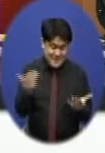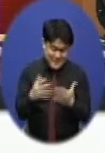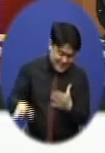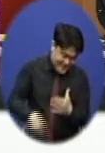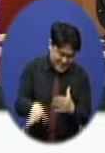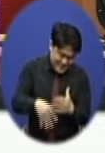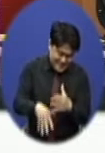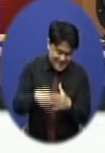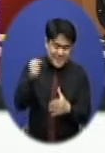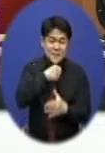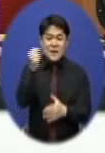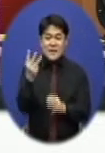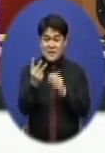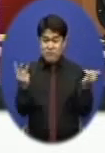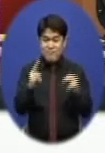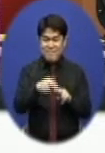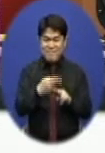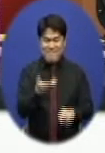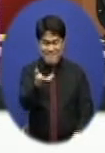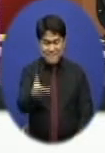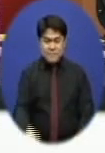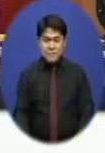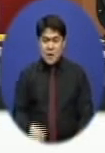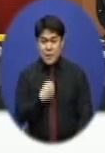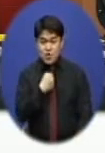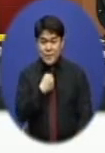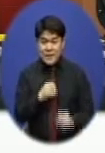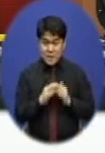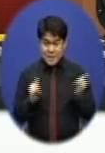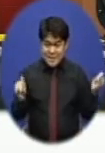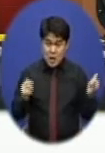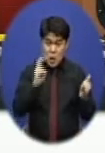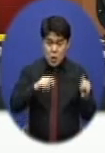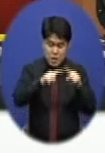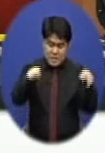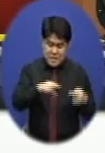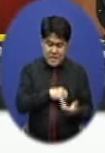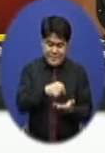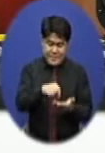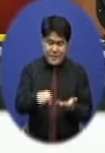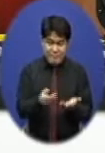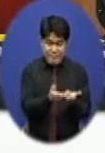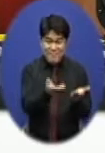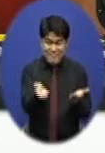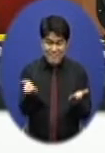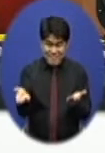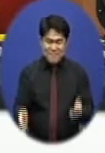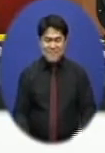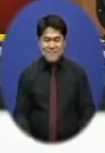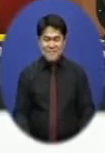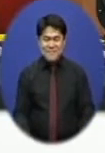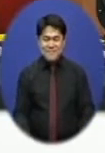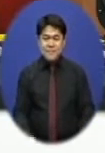세 분에게 선물을 드리겠습니다. 네. 네. MC들의 사인 CD를 세 분께 드리겠습니다. 자, 여정